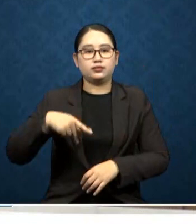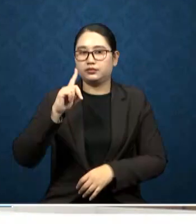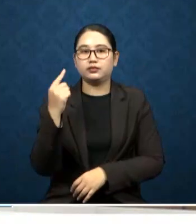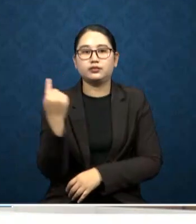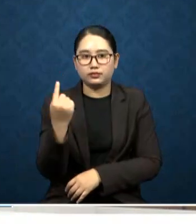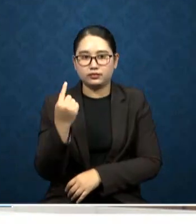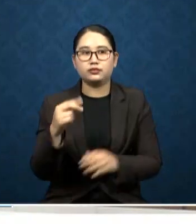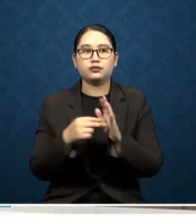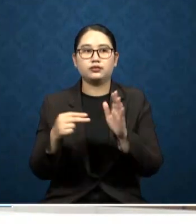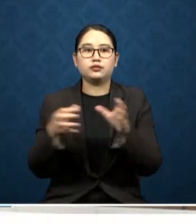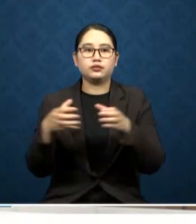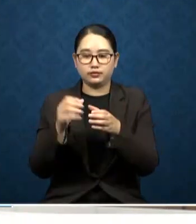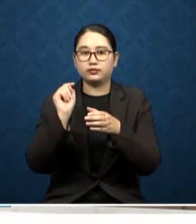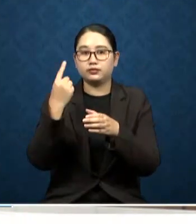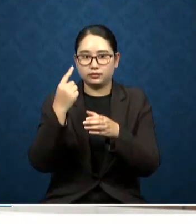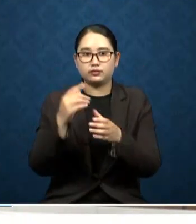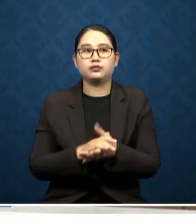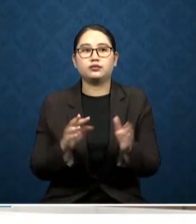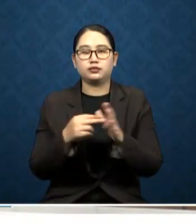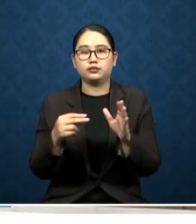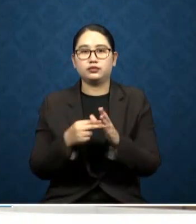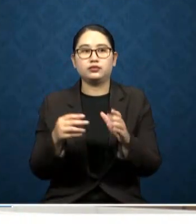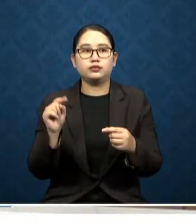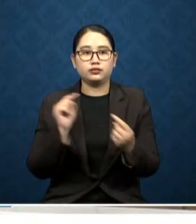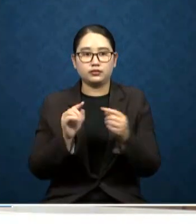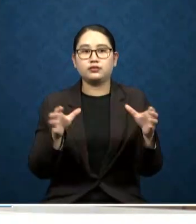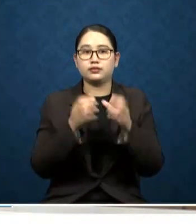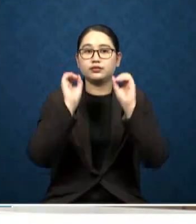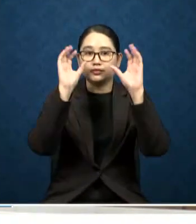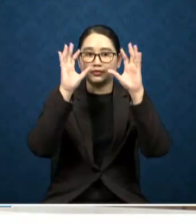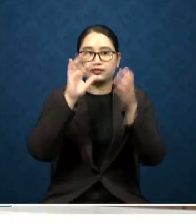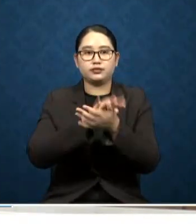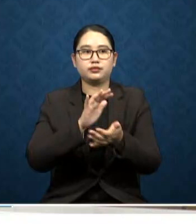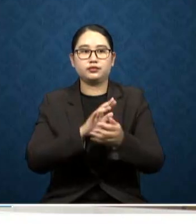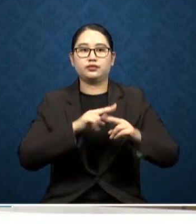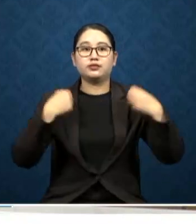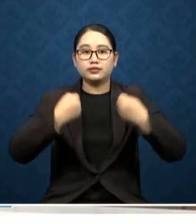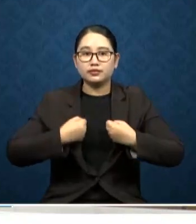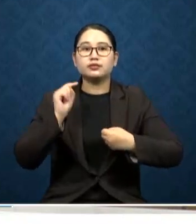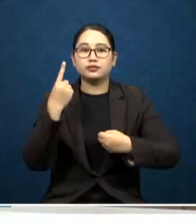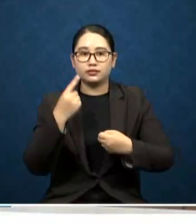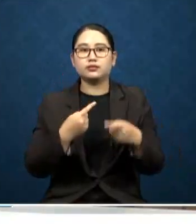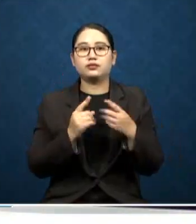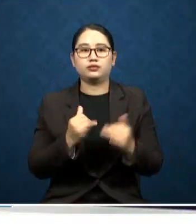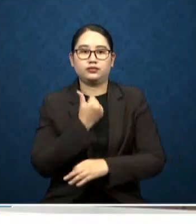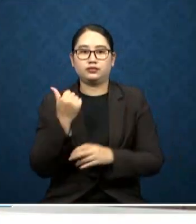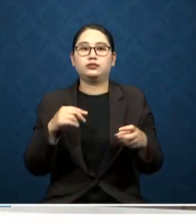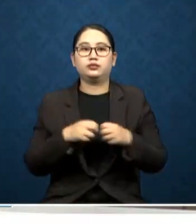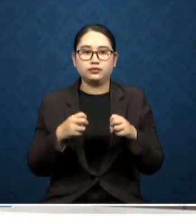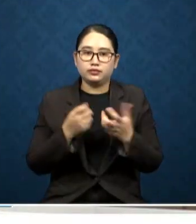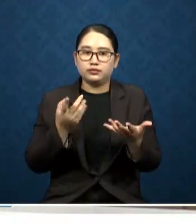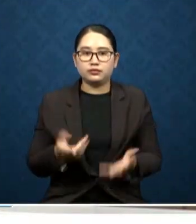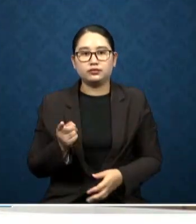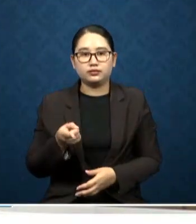สวก็คือได้ชุดใหม่ชุดของครูเอกเอกชนได้ชุดใหม่แต่อย่างอื่นยังคงเป็นปัญหาเหมือน